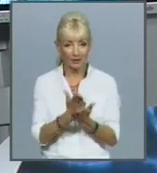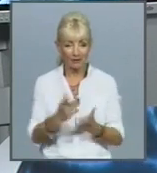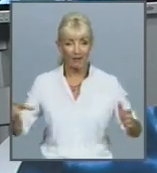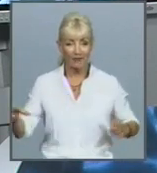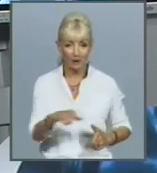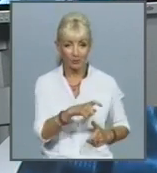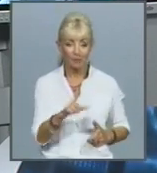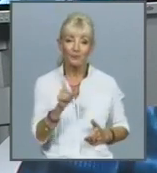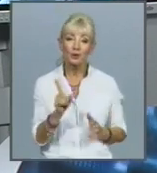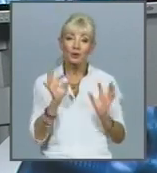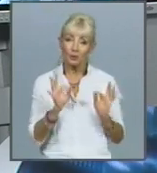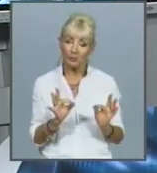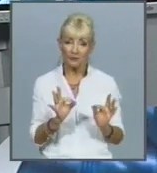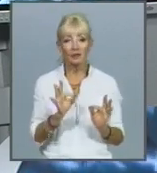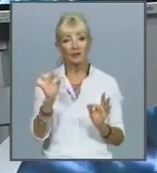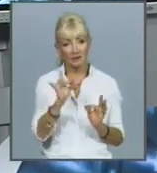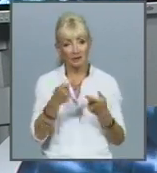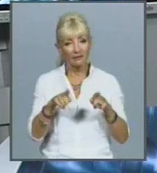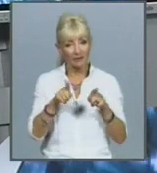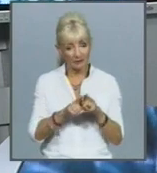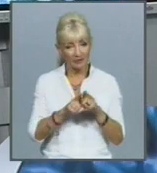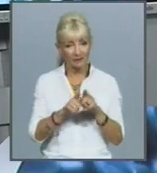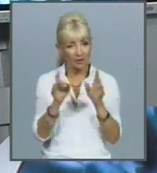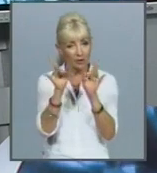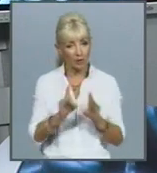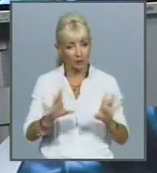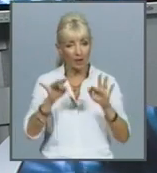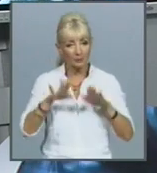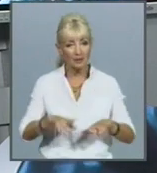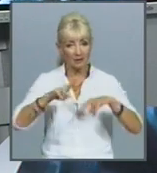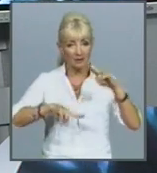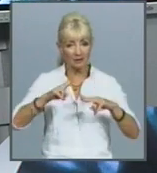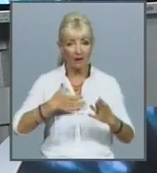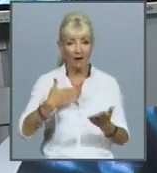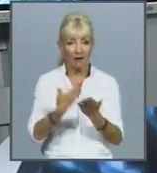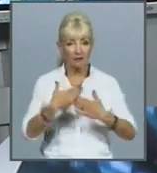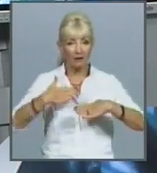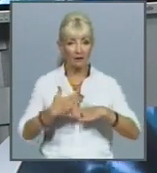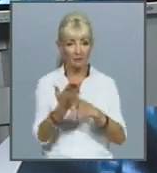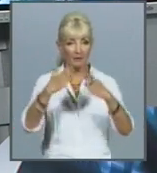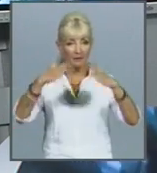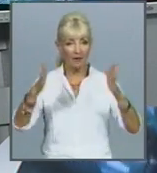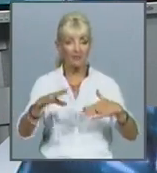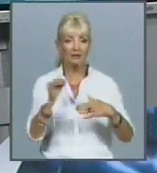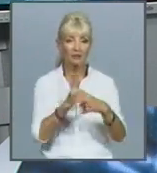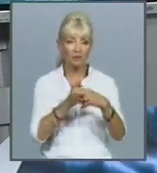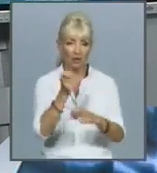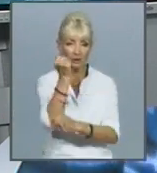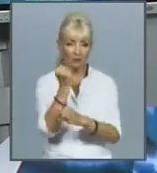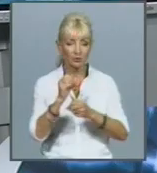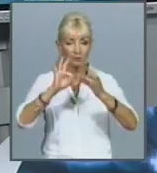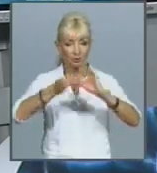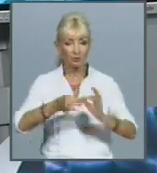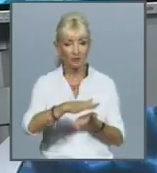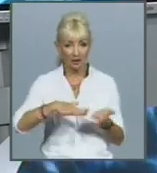автомагістралі. Щоправда, не обійшлося без так званих сюрпризів. На місці будівництва активісти розбили намети та заважали комунальникам. Подробиці